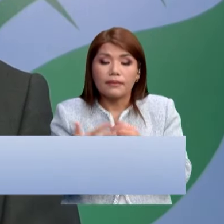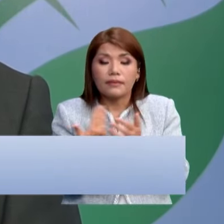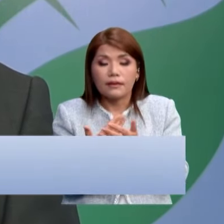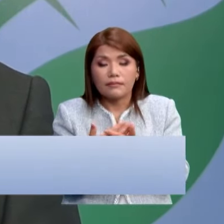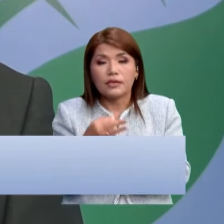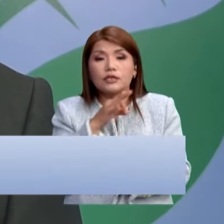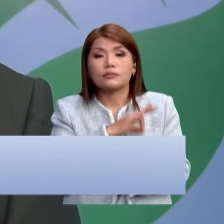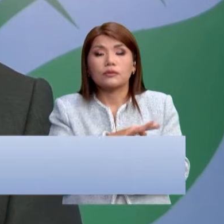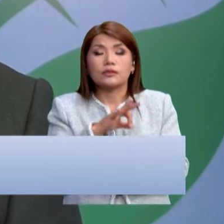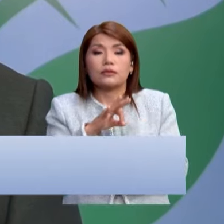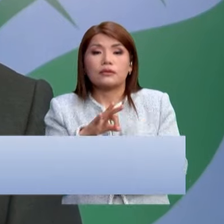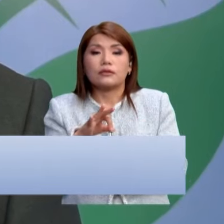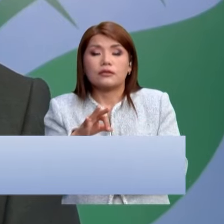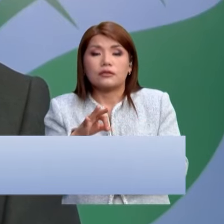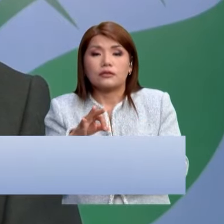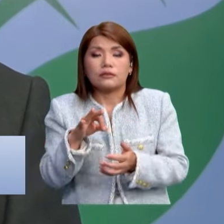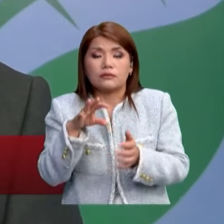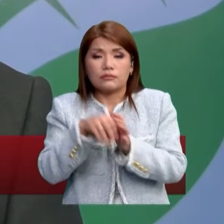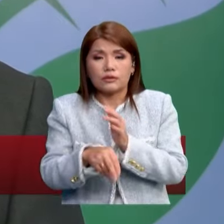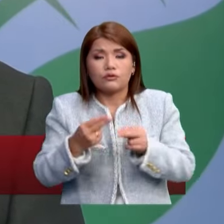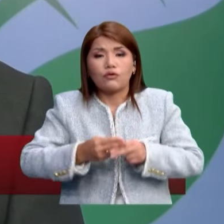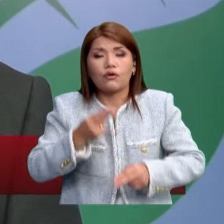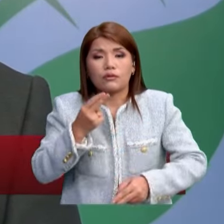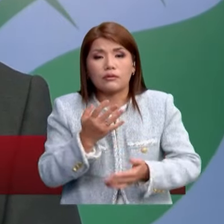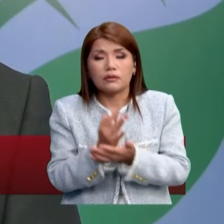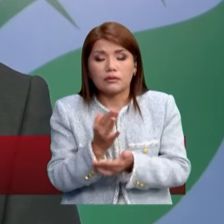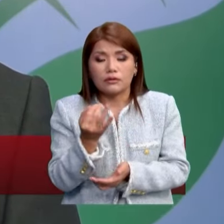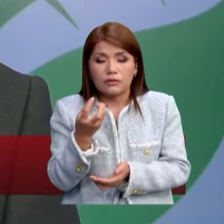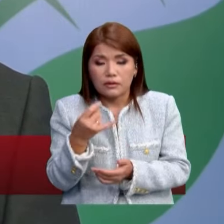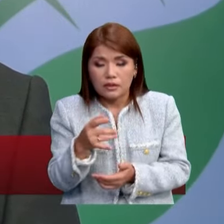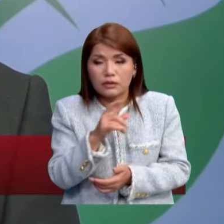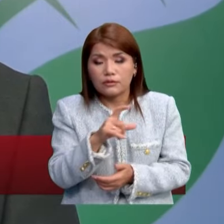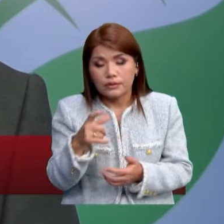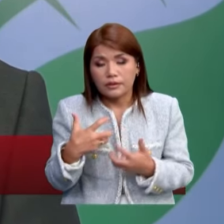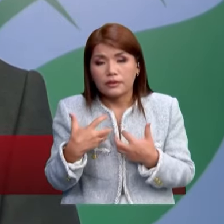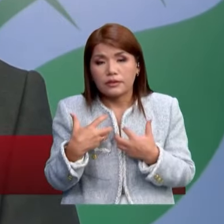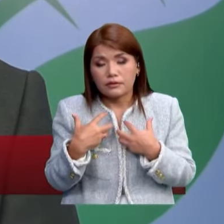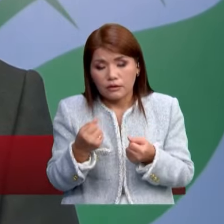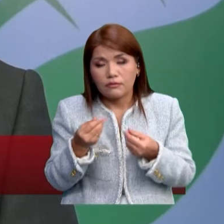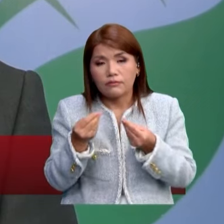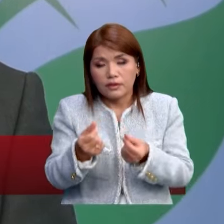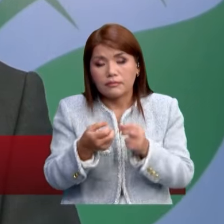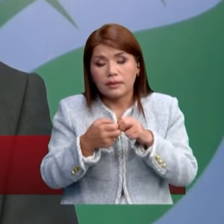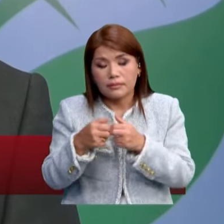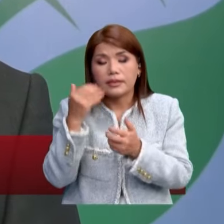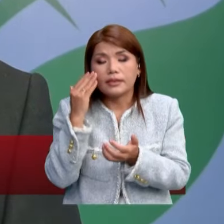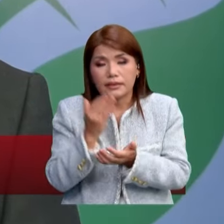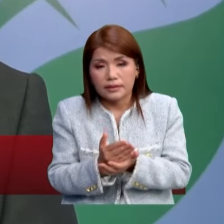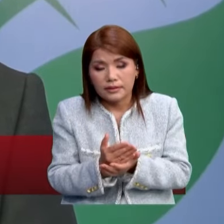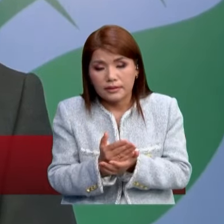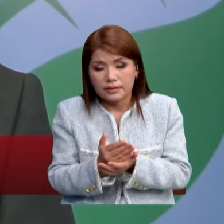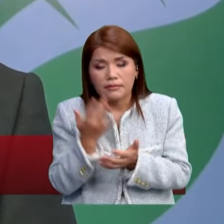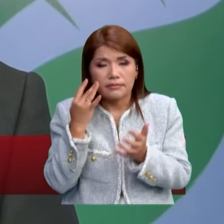используются, ну, вырабатываются твердые частицы, которые влияют на здоровье населения. Эта проблема есть, она как,